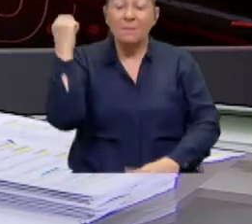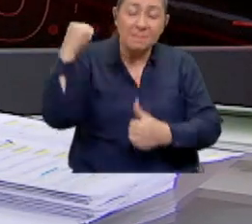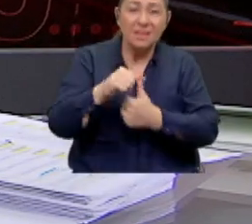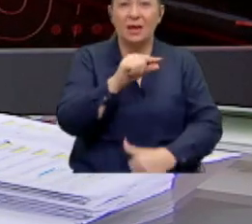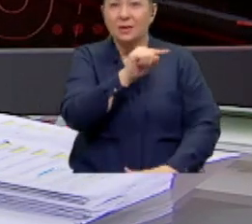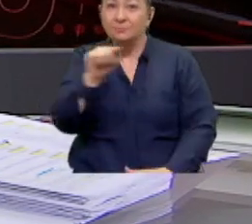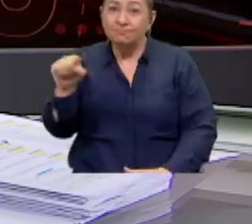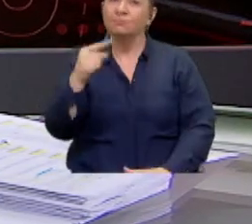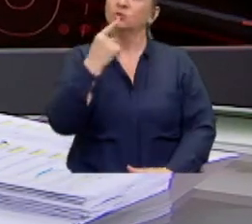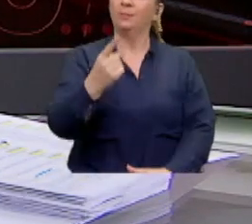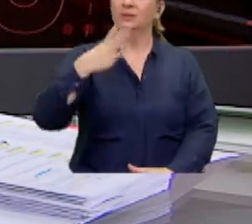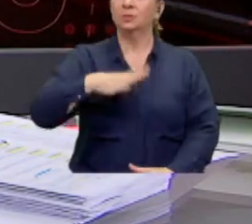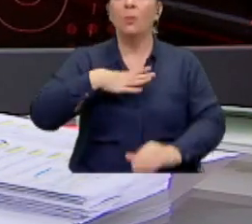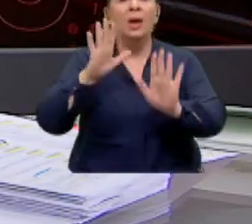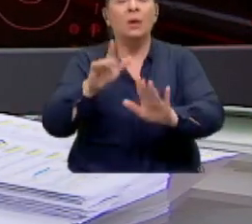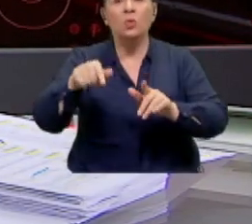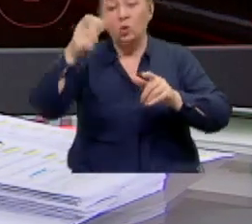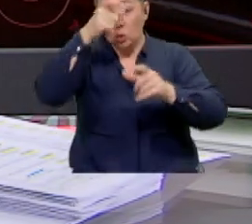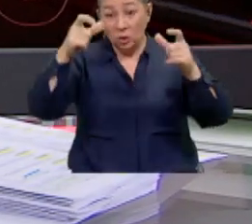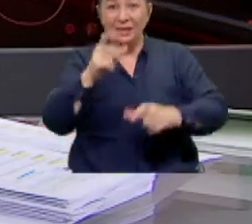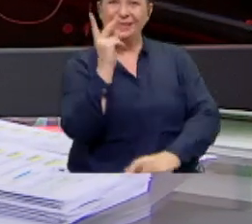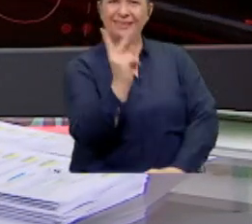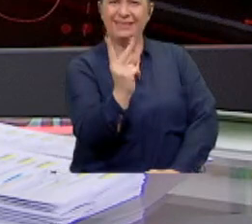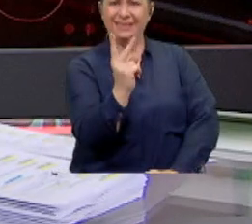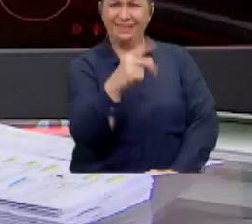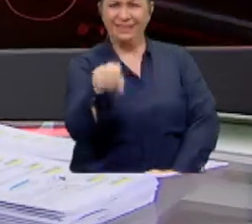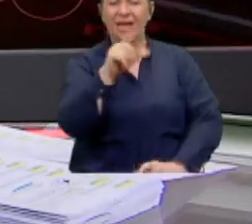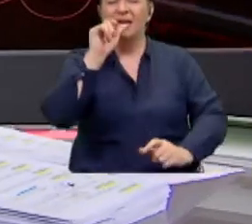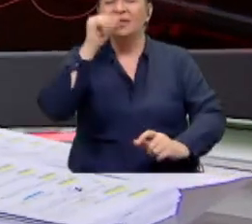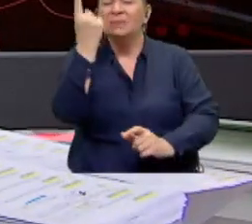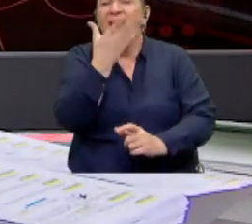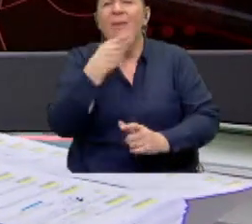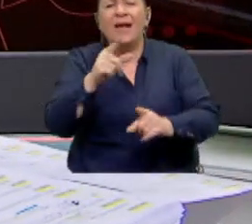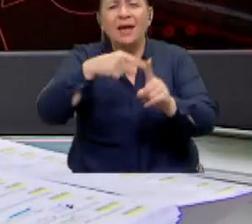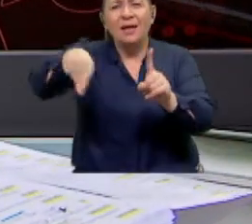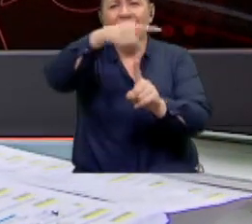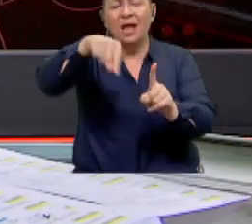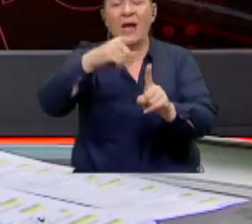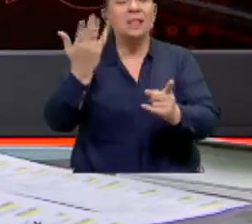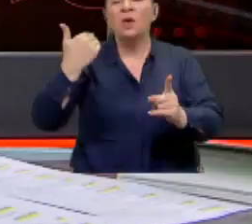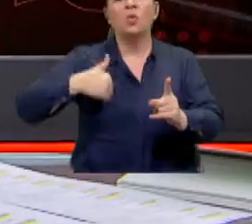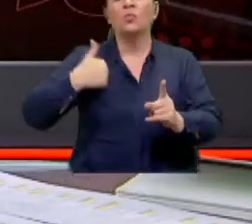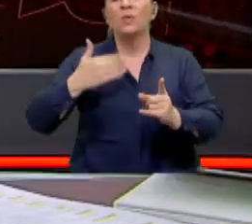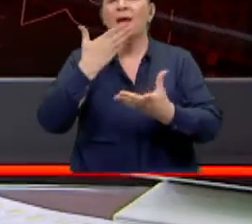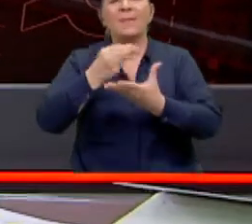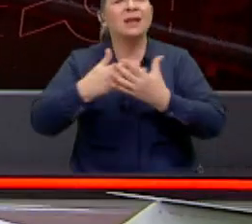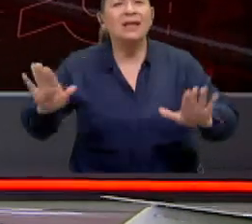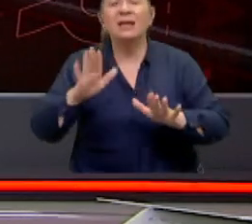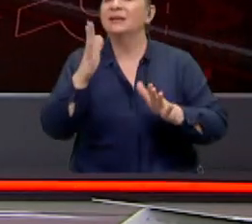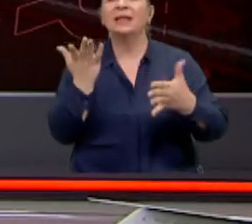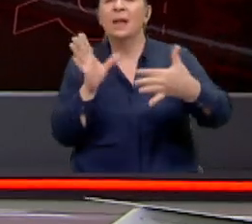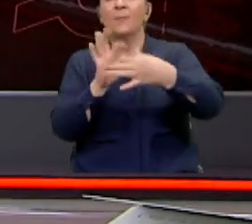kere daha çizelim. Fakat bu ülkede siz, yani bu ülkenin hiçbir emeklisi hangi kurumdan nereye bağlı